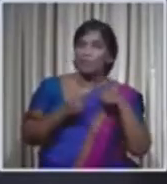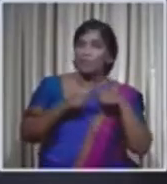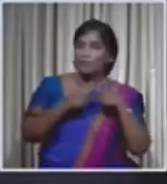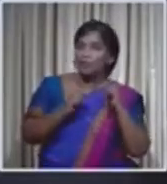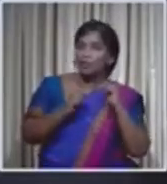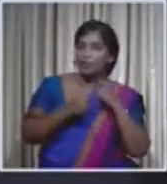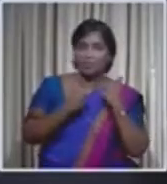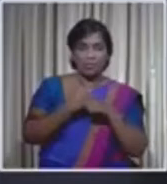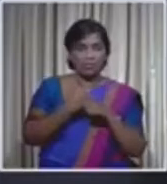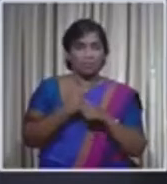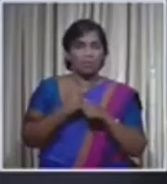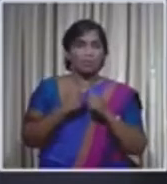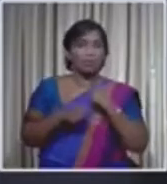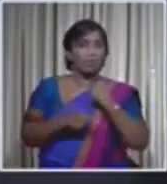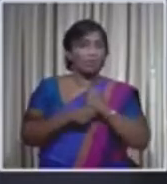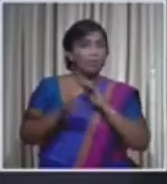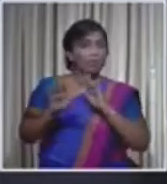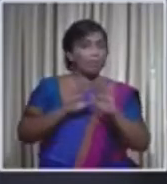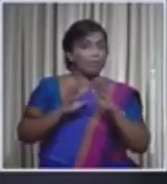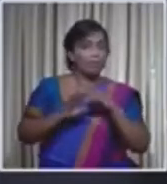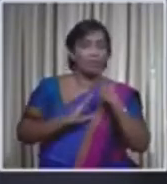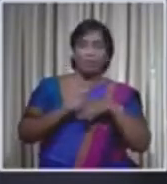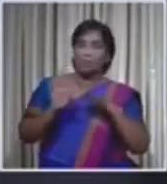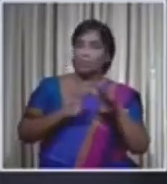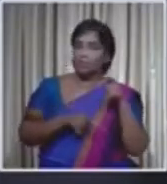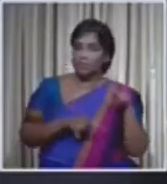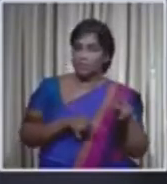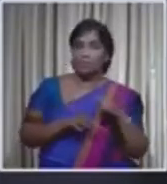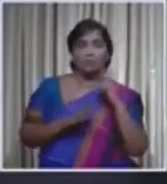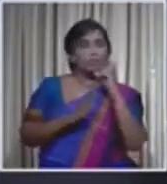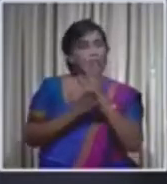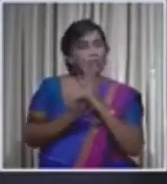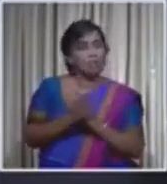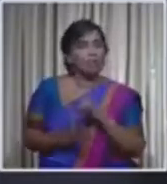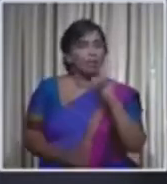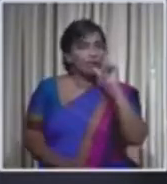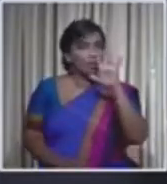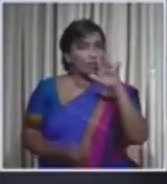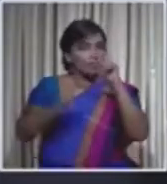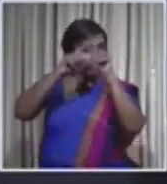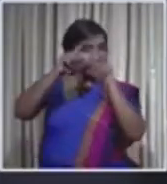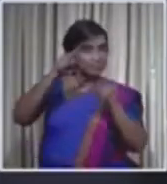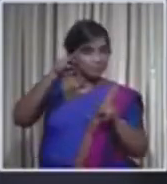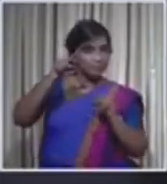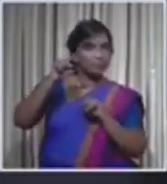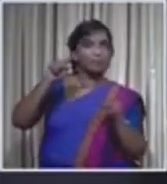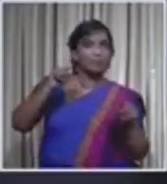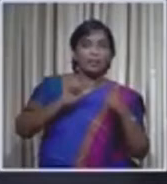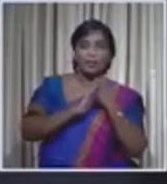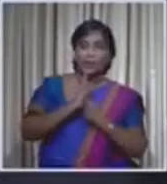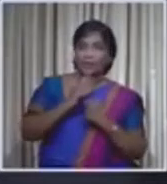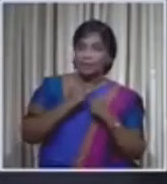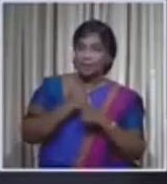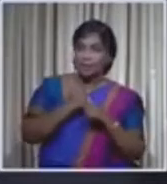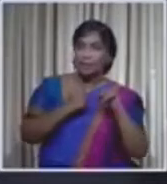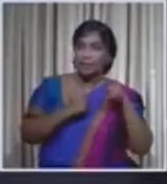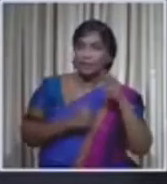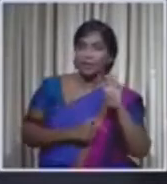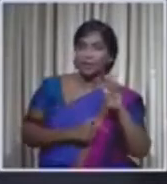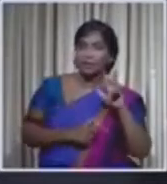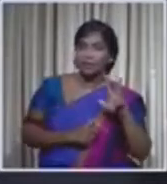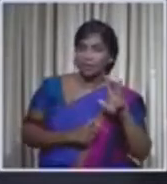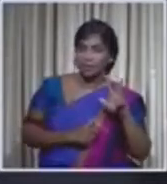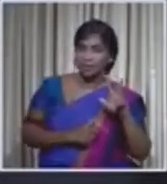තියෙන්නේ විධායක පාලනය කරන්නත් තියෙන්නේ ව්‍යවස්ථාවේ 75 වෙනි වගන්තියේ නීති හදන එක 148